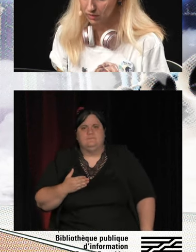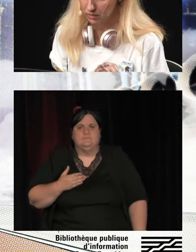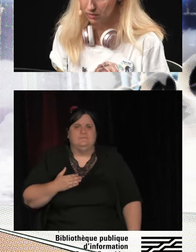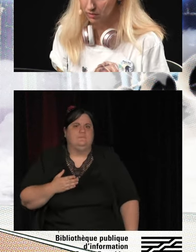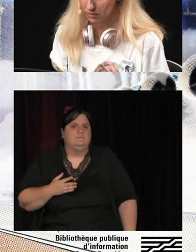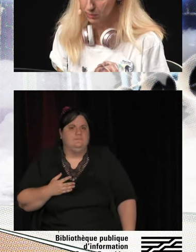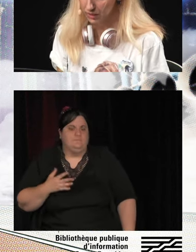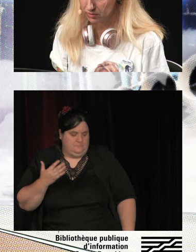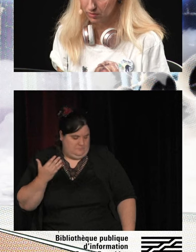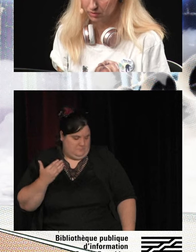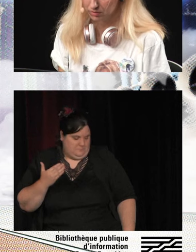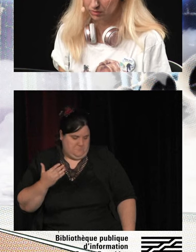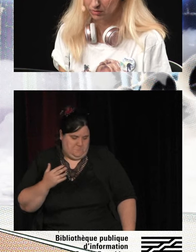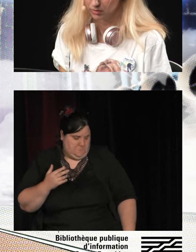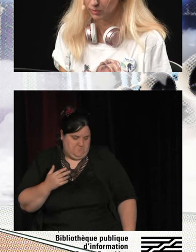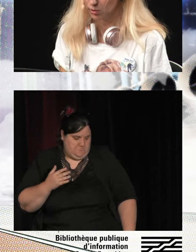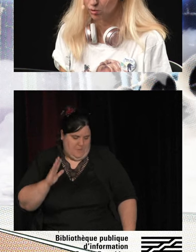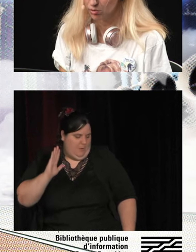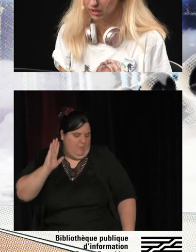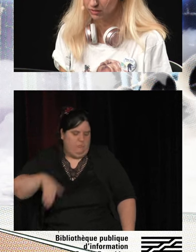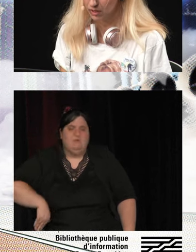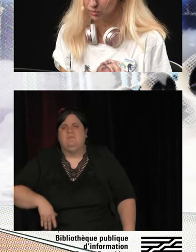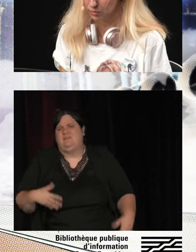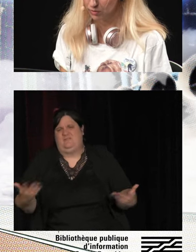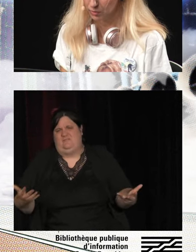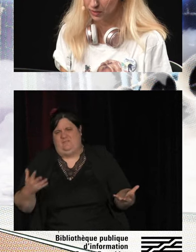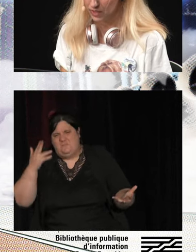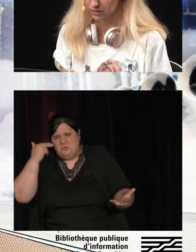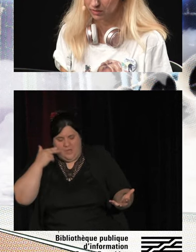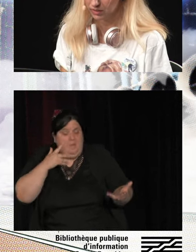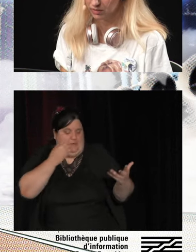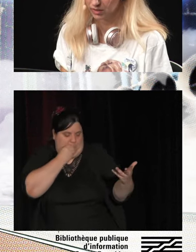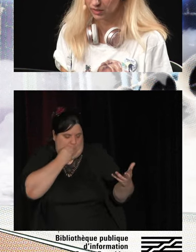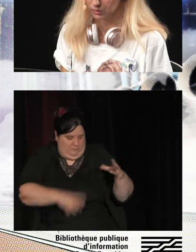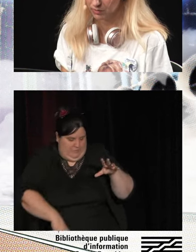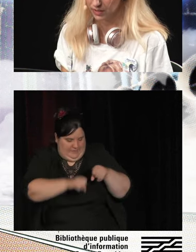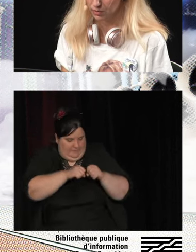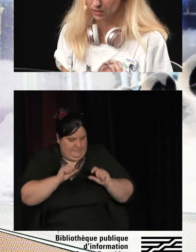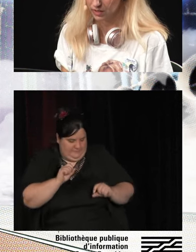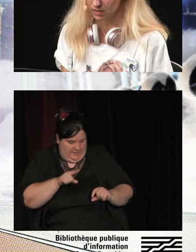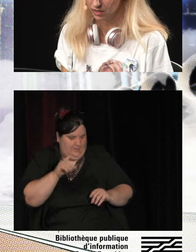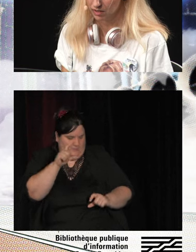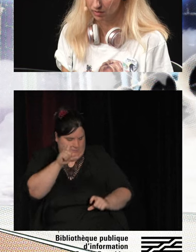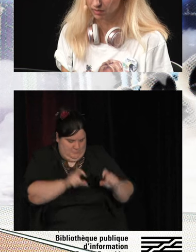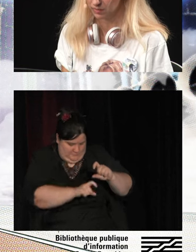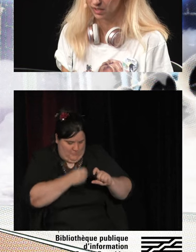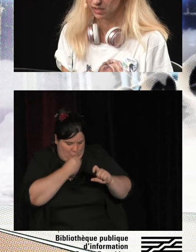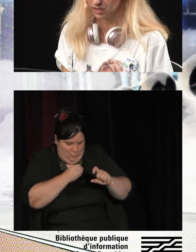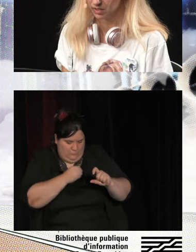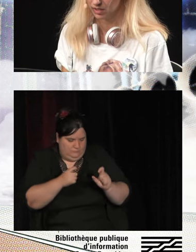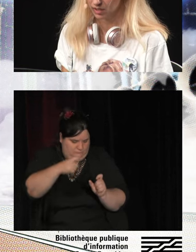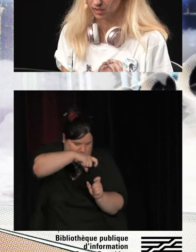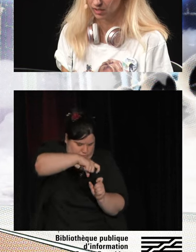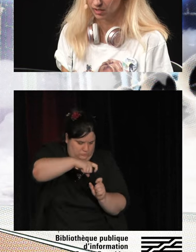ok, c'est pas grave, non mais le jeu là, ah non c'est bon, on peut faire ça, ici on va faire ceci,